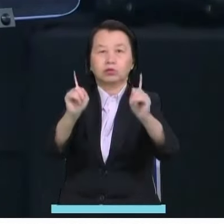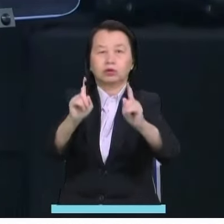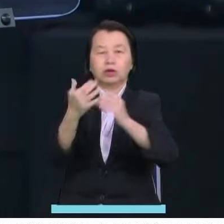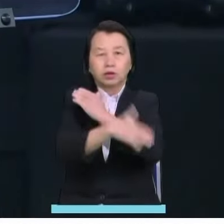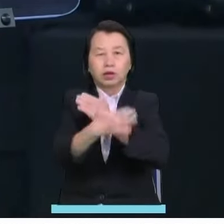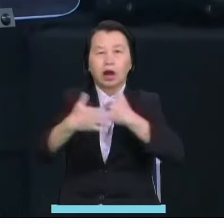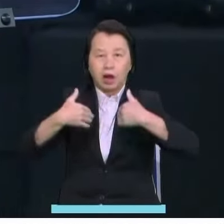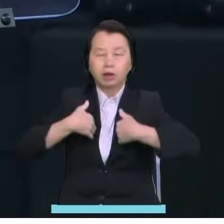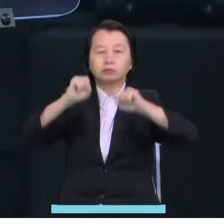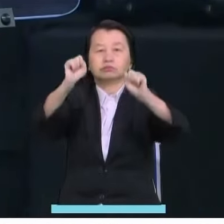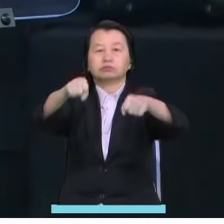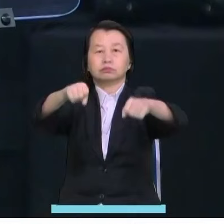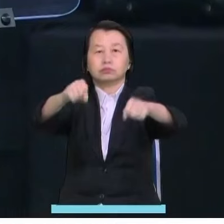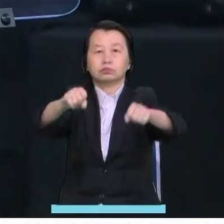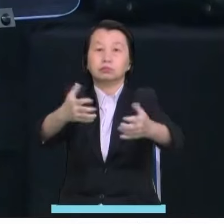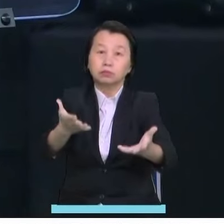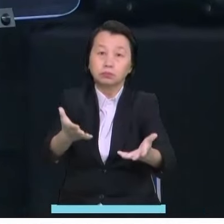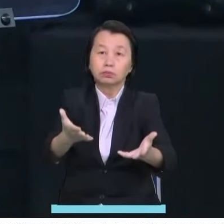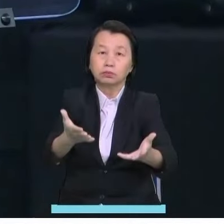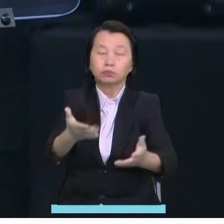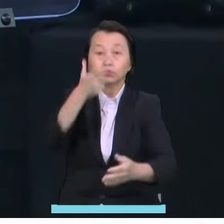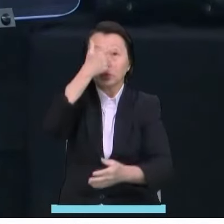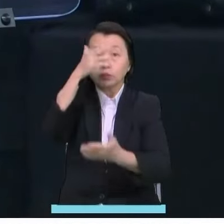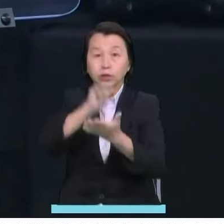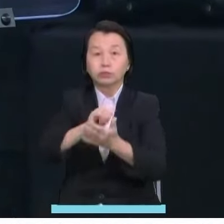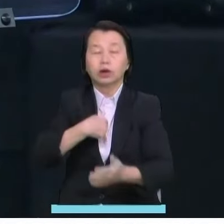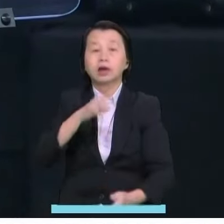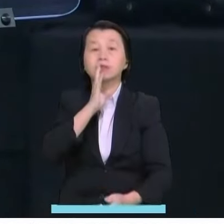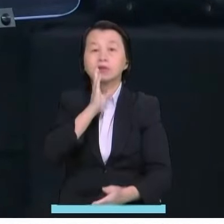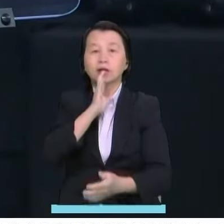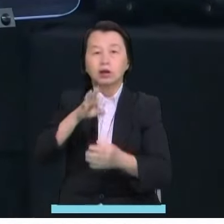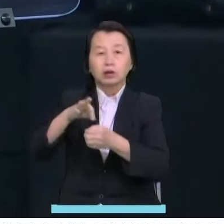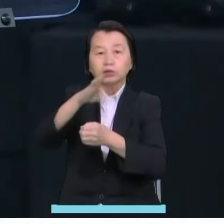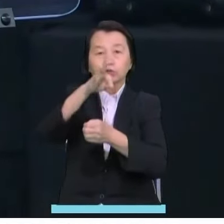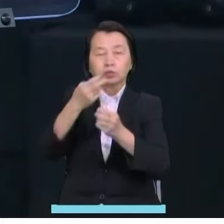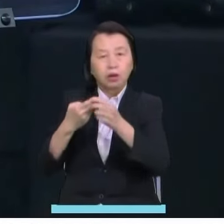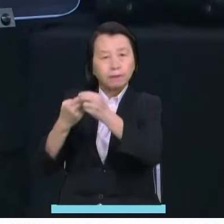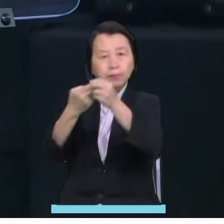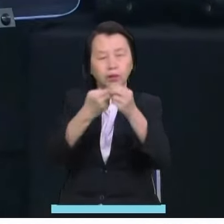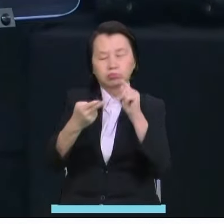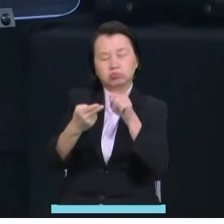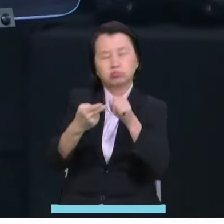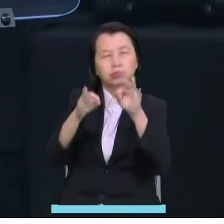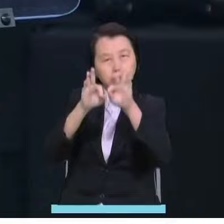punya keupayaan. Sebab itu saya kata semangat perpaduan ini sangat penting